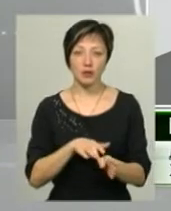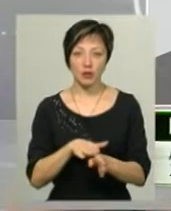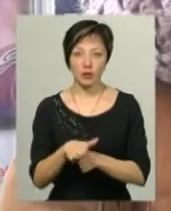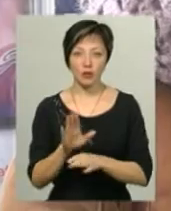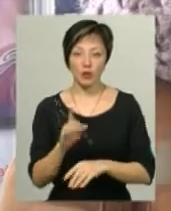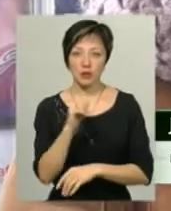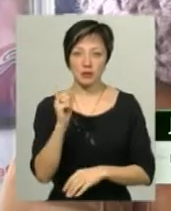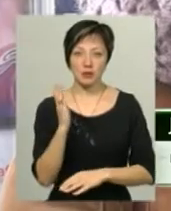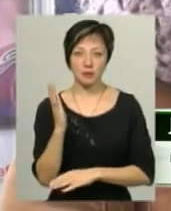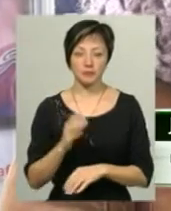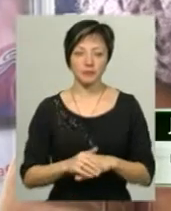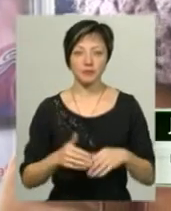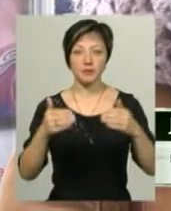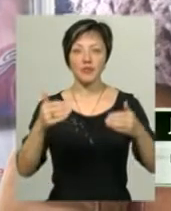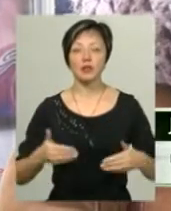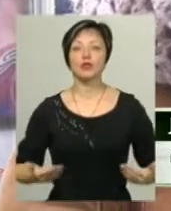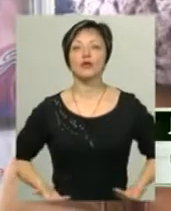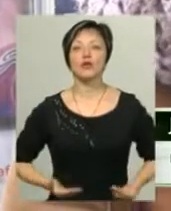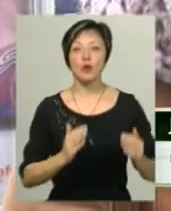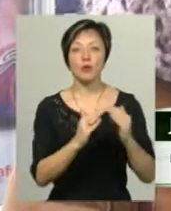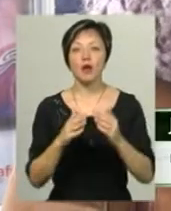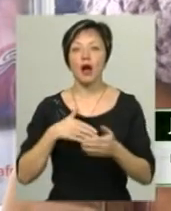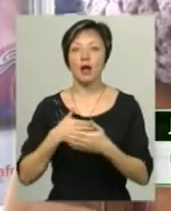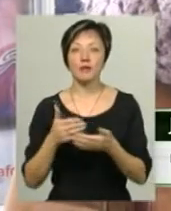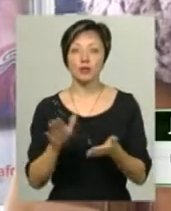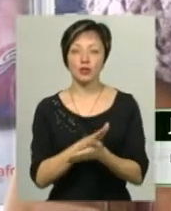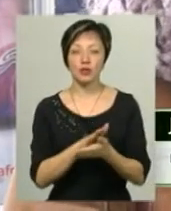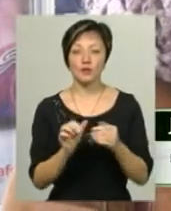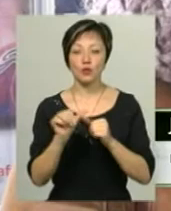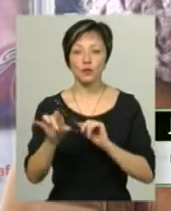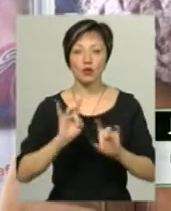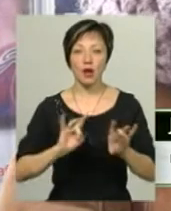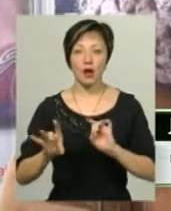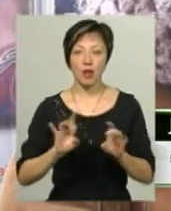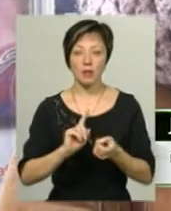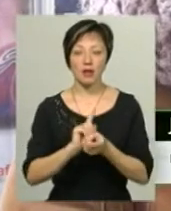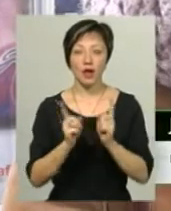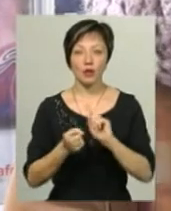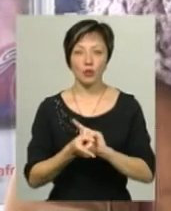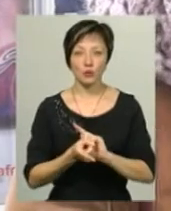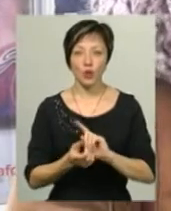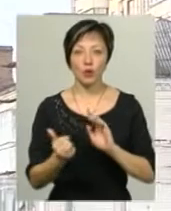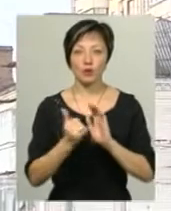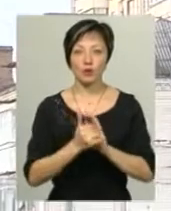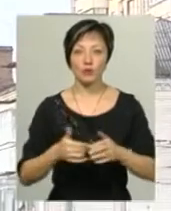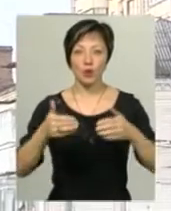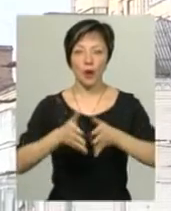только за. Фасади житлових будинків теж активно очищають від зовнішньої реклами, натомість розміщують